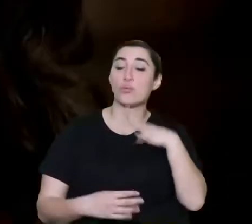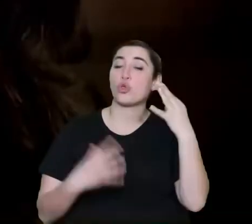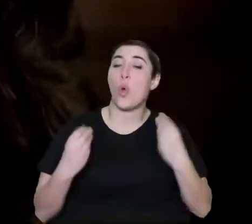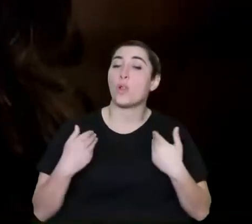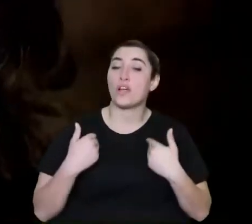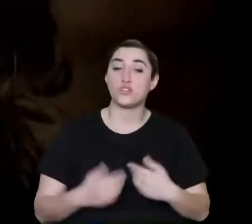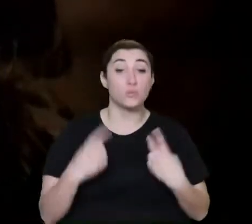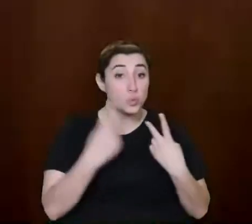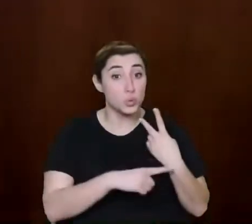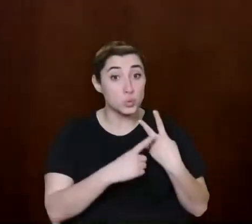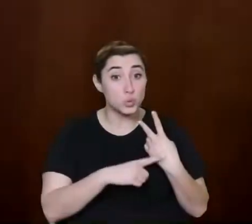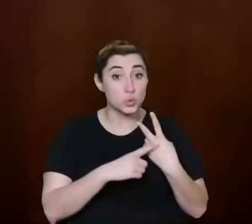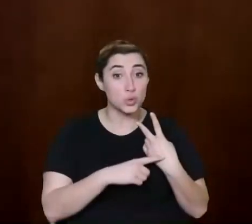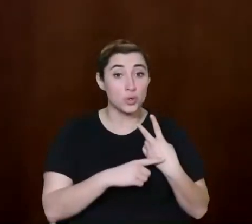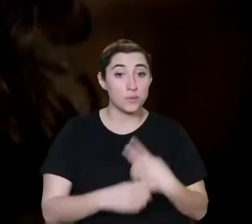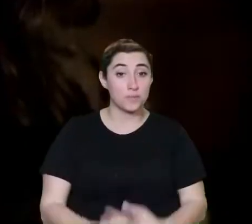olurum? Yunus